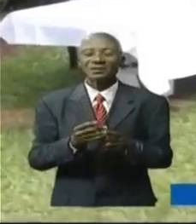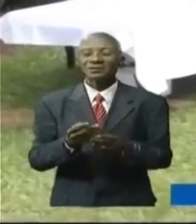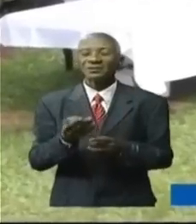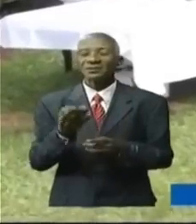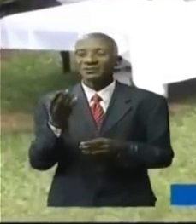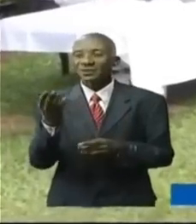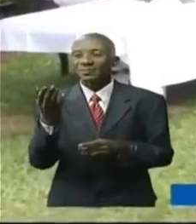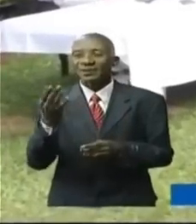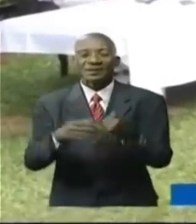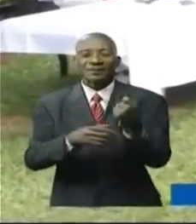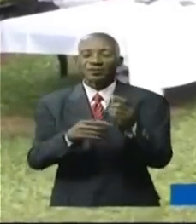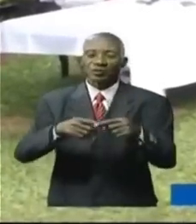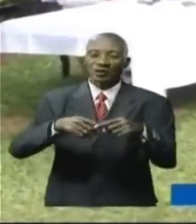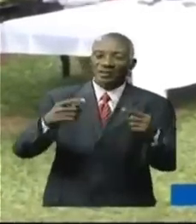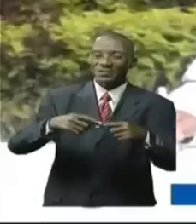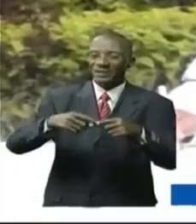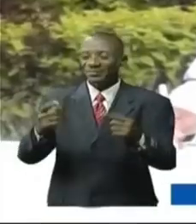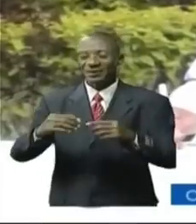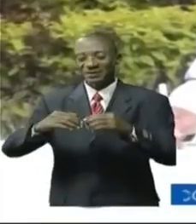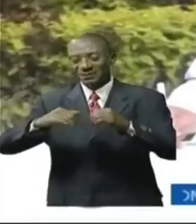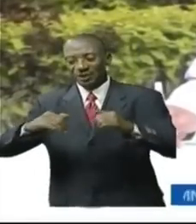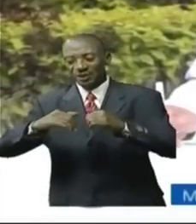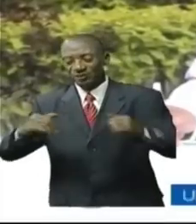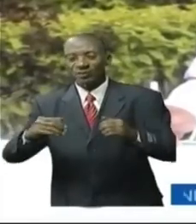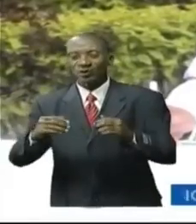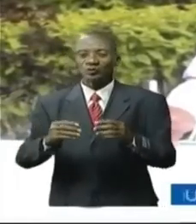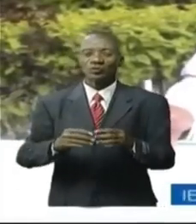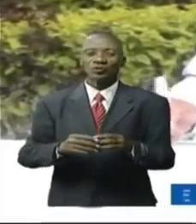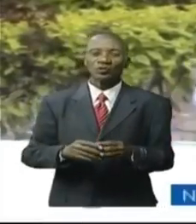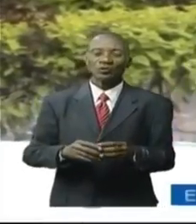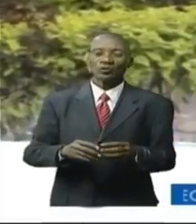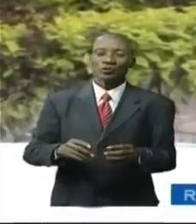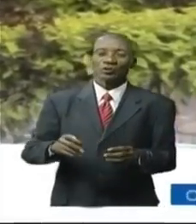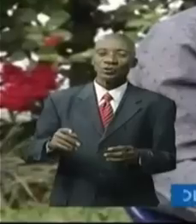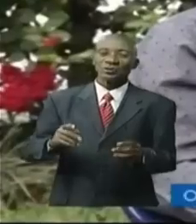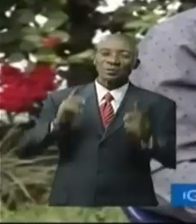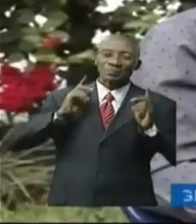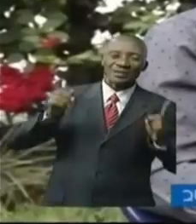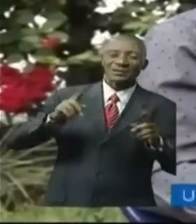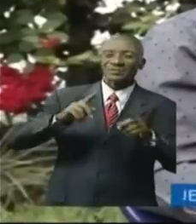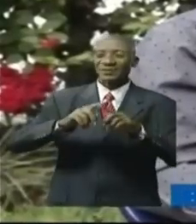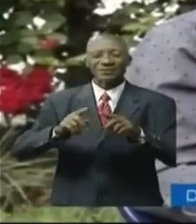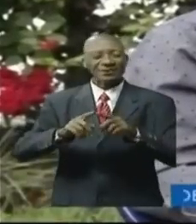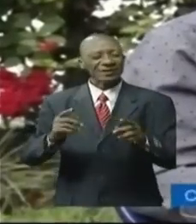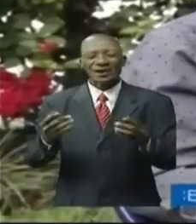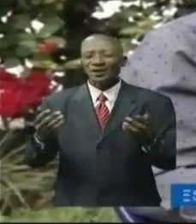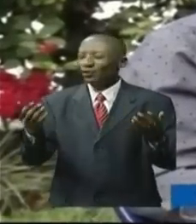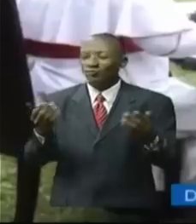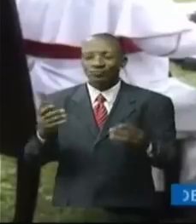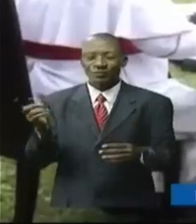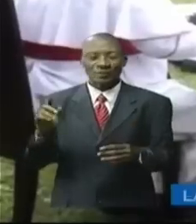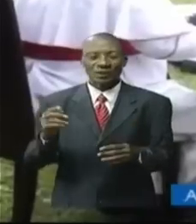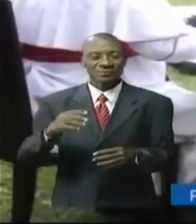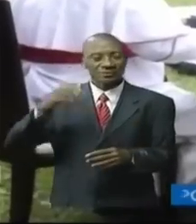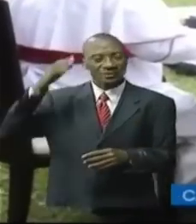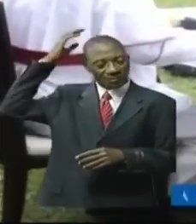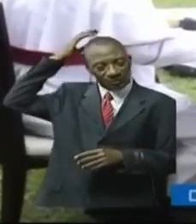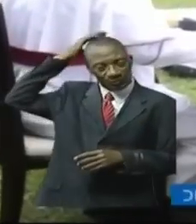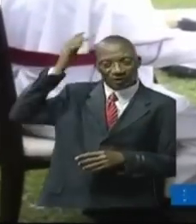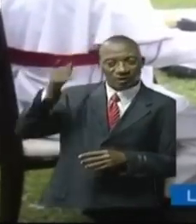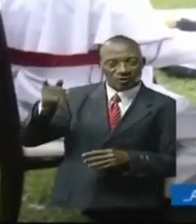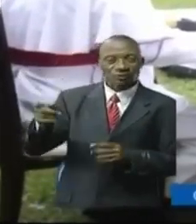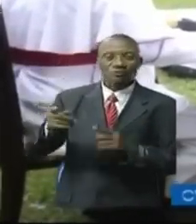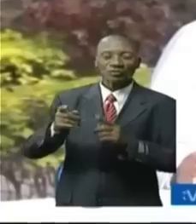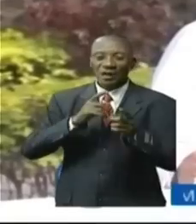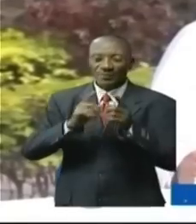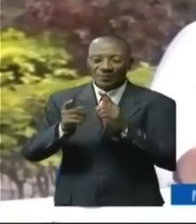les agitations, l'exclusion de l'autre et le vandalisme. Mgr Willy Ngumbi a rappelé que l'important est de se baser sur les enseignements de la